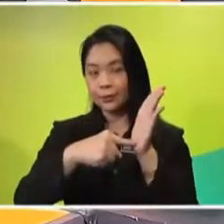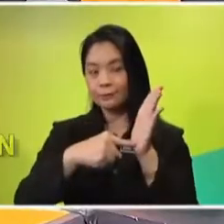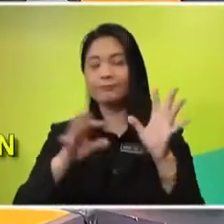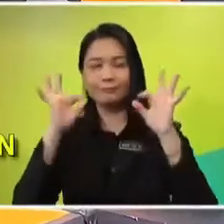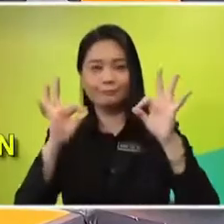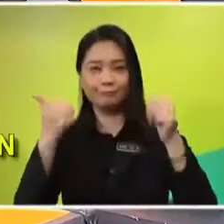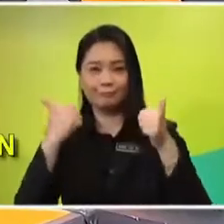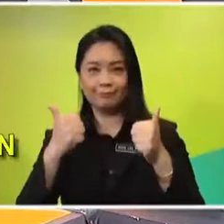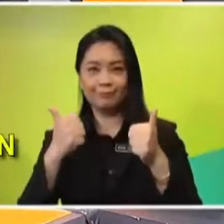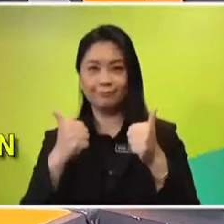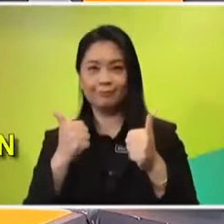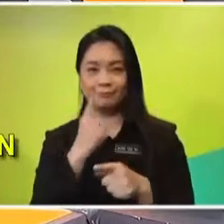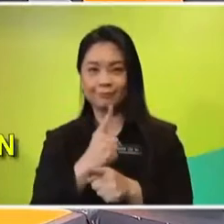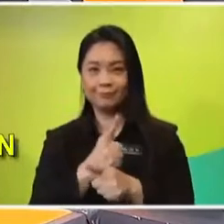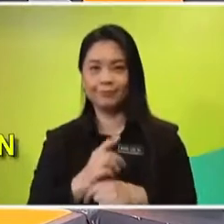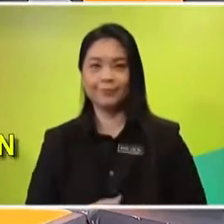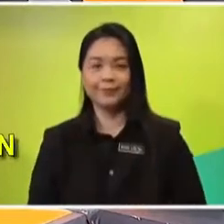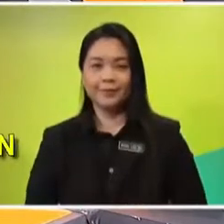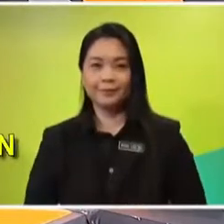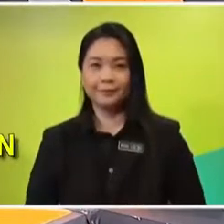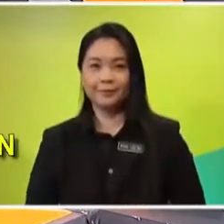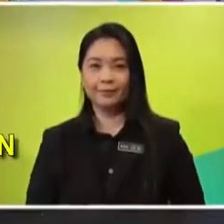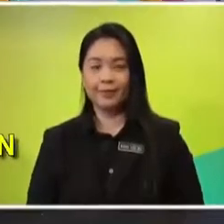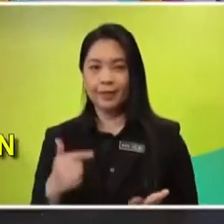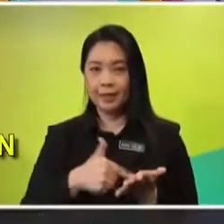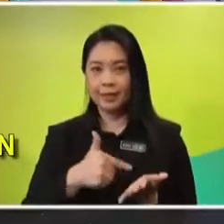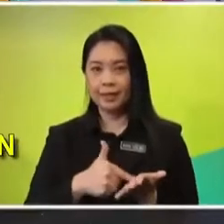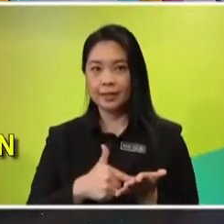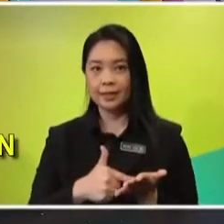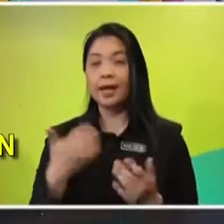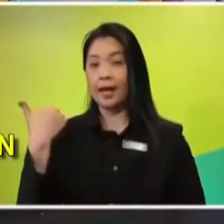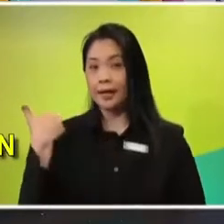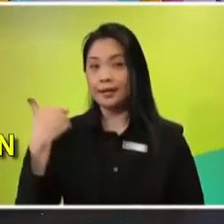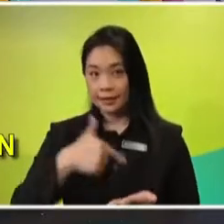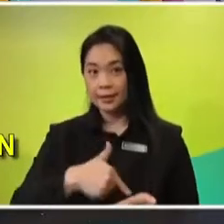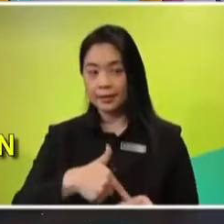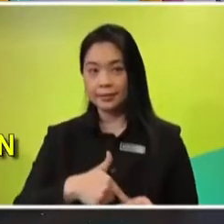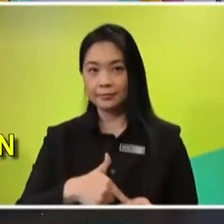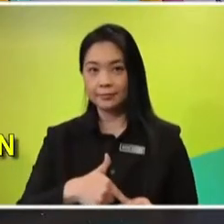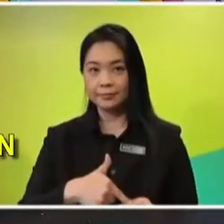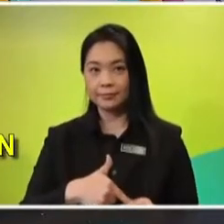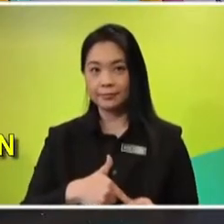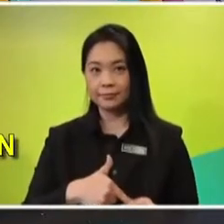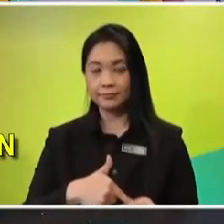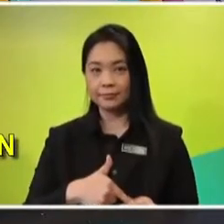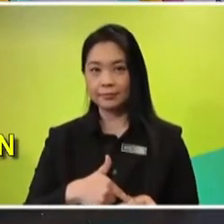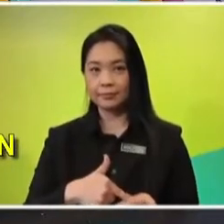Okey, betul, Mira. Okey. Lagi? Okey. Ada lagi? Ada. Okey. Yang Mira pilih